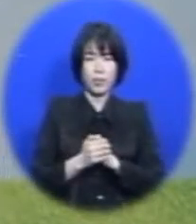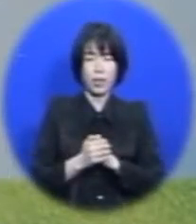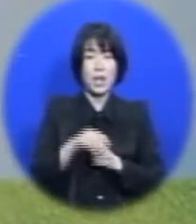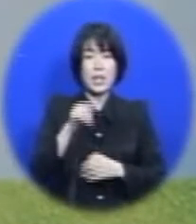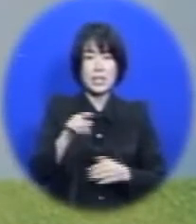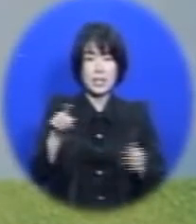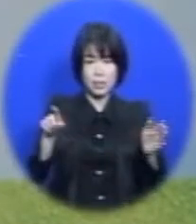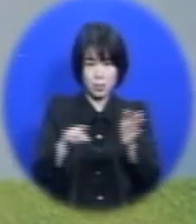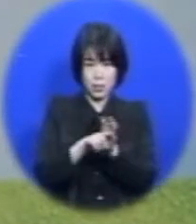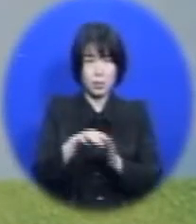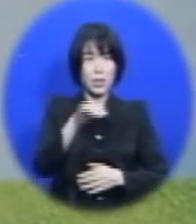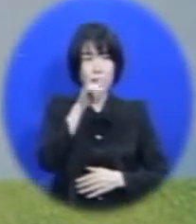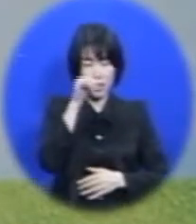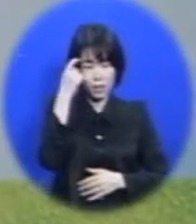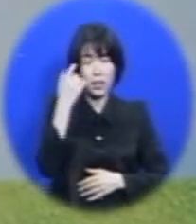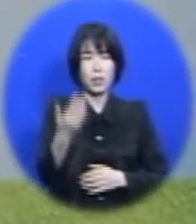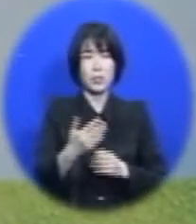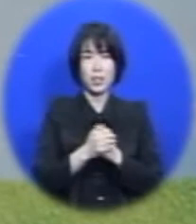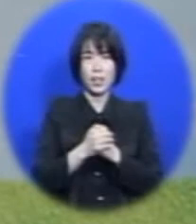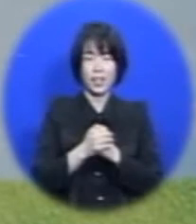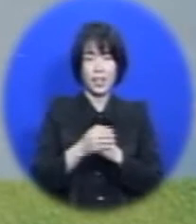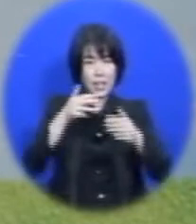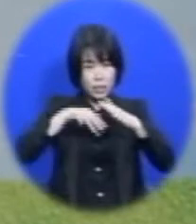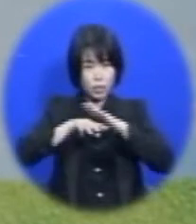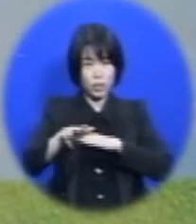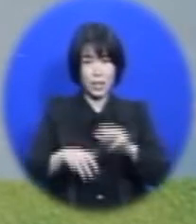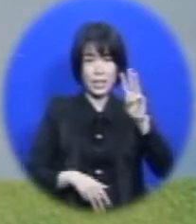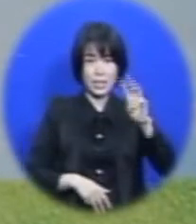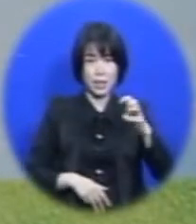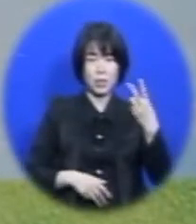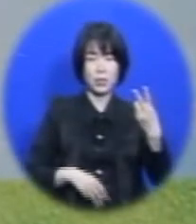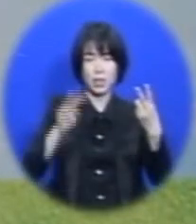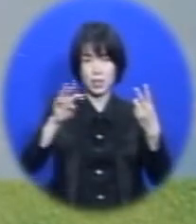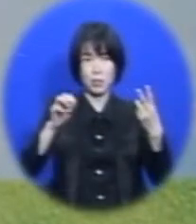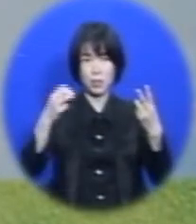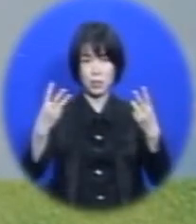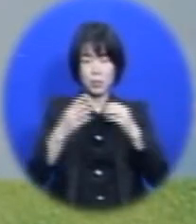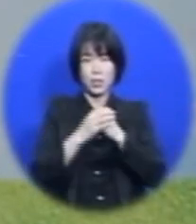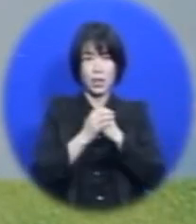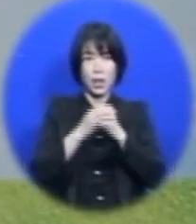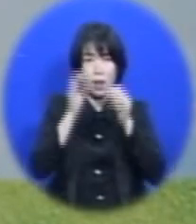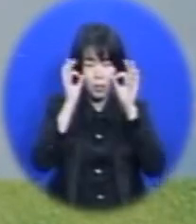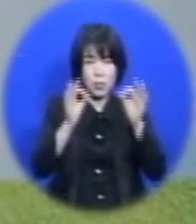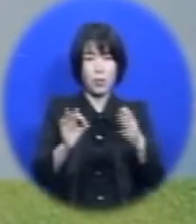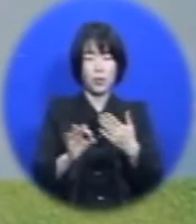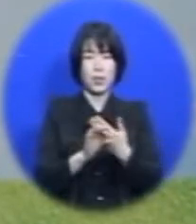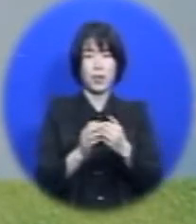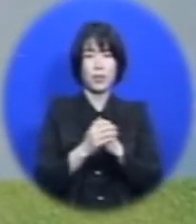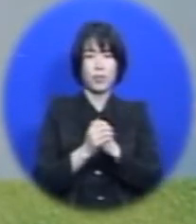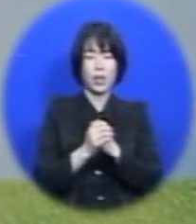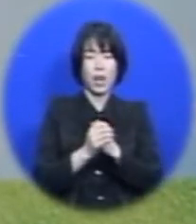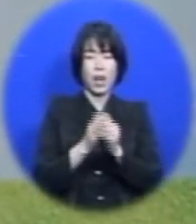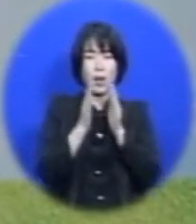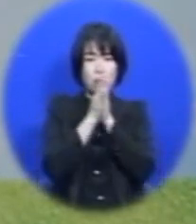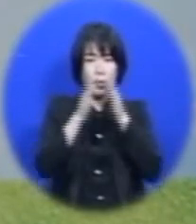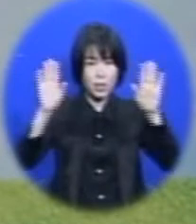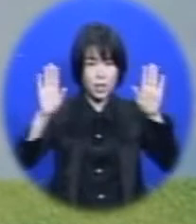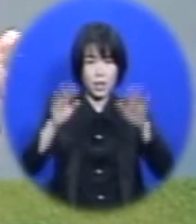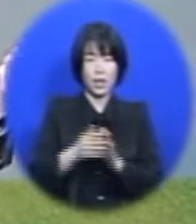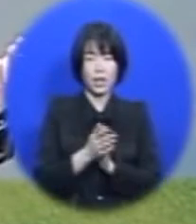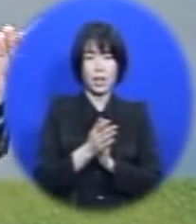그 믿음이 있는가 하는 건 출애굽기 32장에서 33장을 보면 모세가